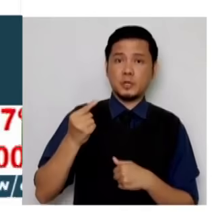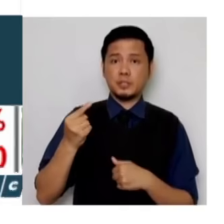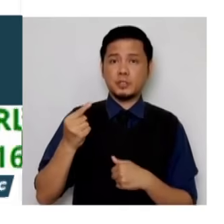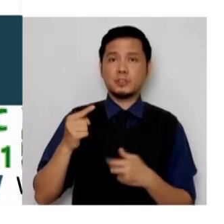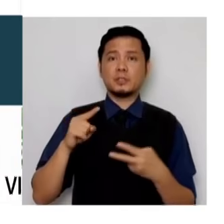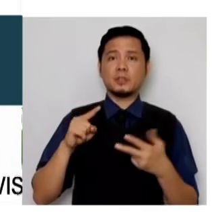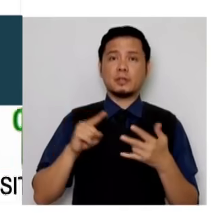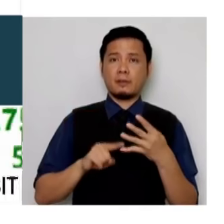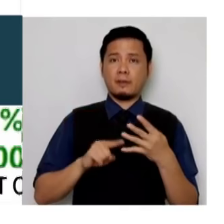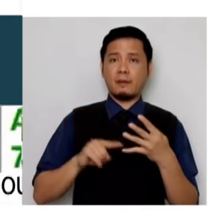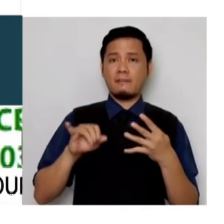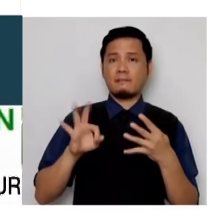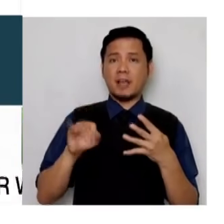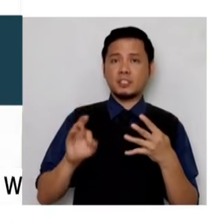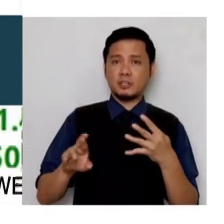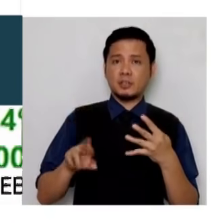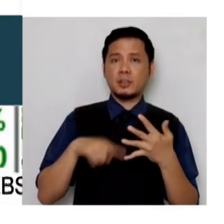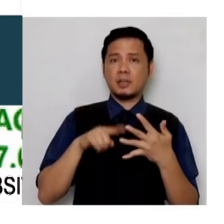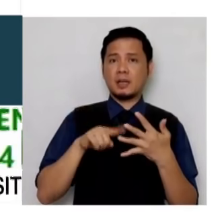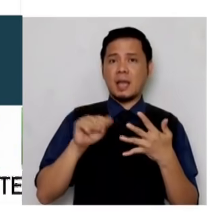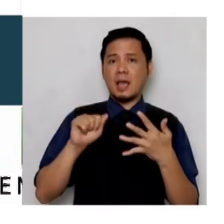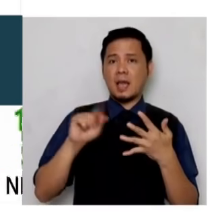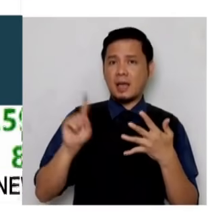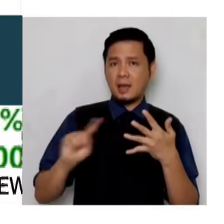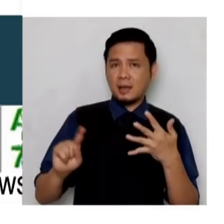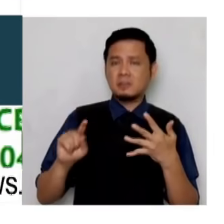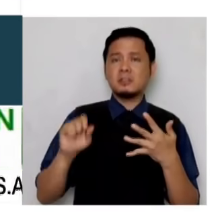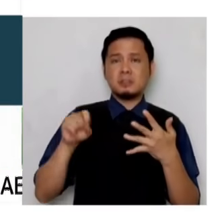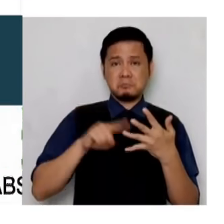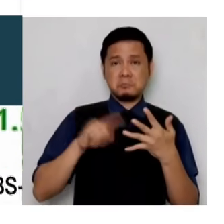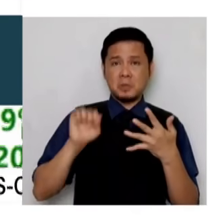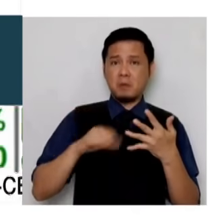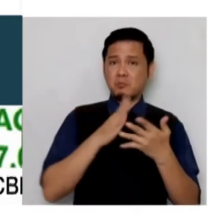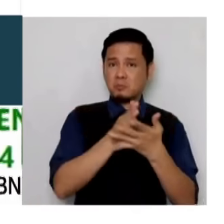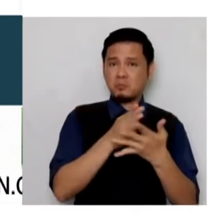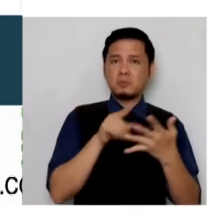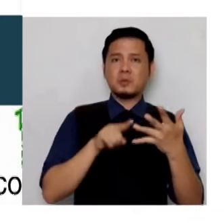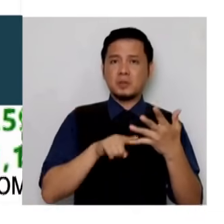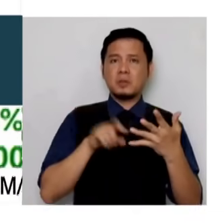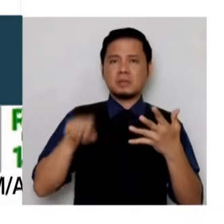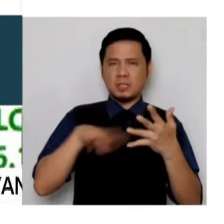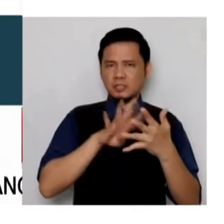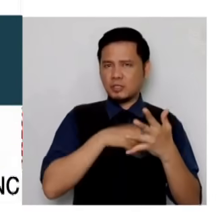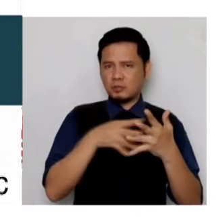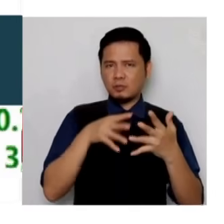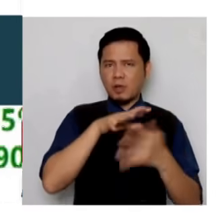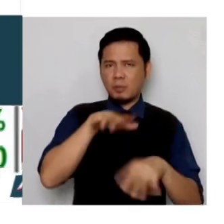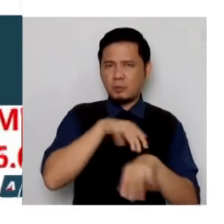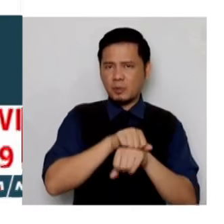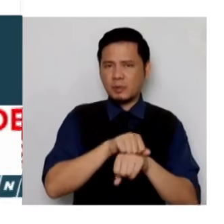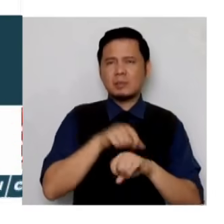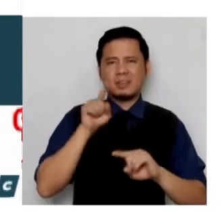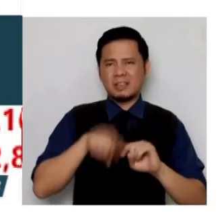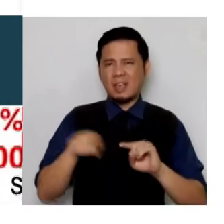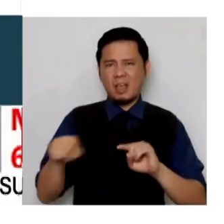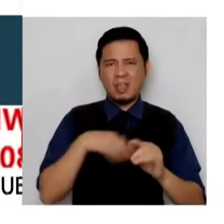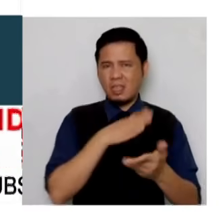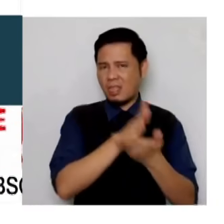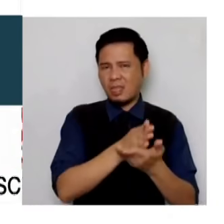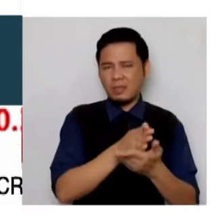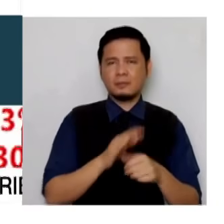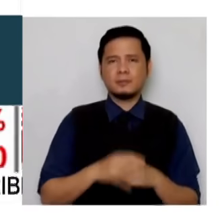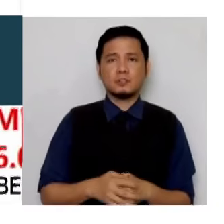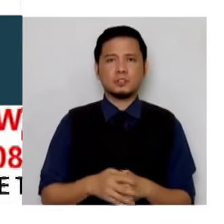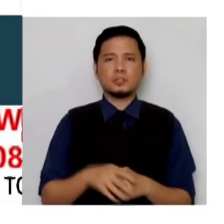Pfizer at AstraZeneca. AstraZeneca, pwede kayo mag-walk-in. Pfizer, purely by schedule, hindi talaga tayo pwede mag-walk-in dyan. So we just